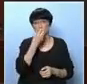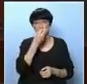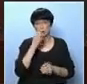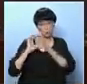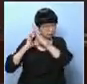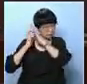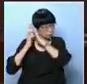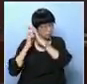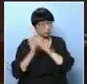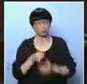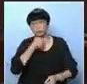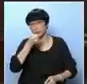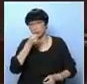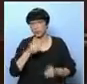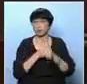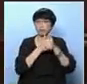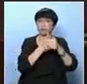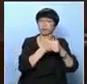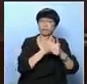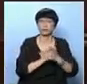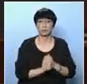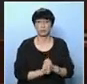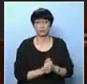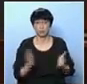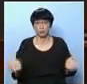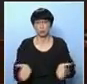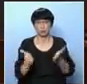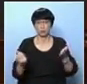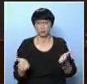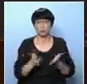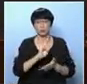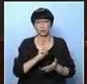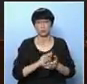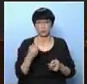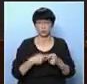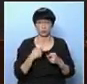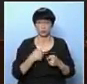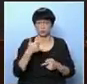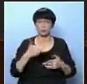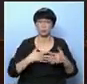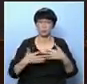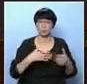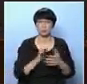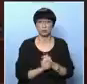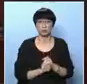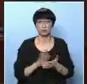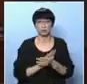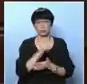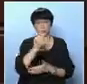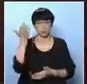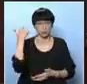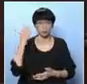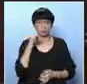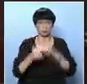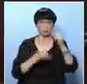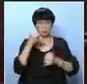就已经跟我去，我就已经做咗一个大嘅推销员。我话呢个真系一件好事，得政。但系10年前闹到你又